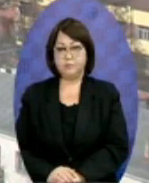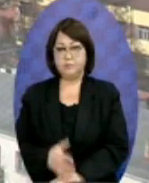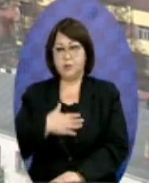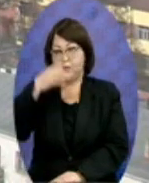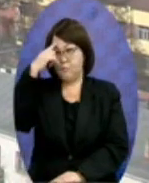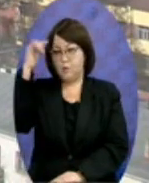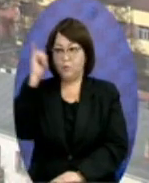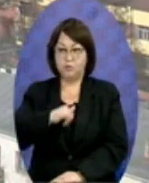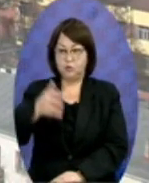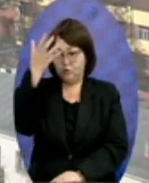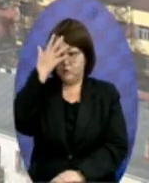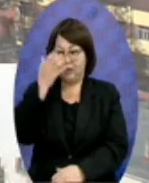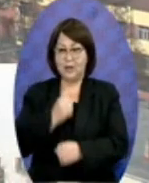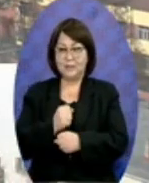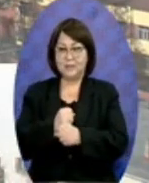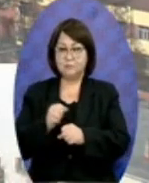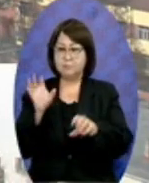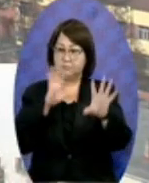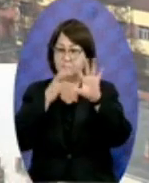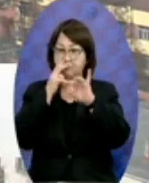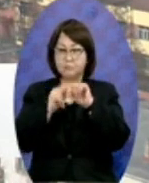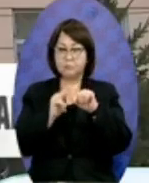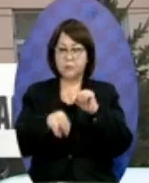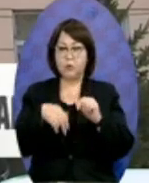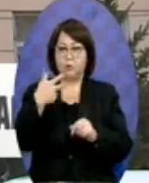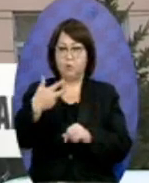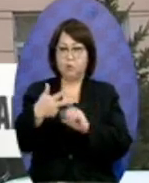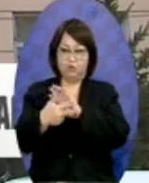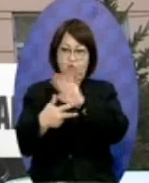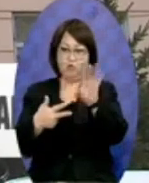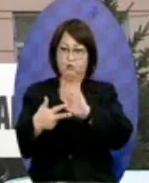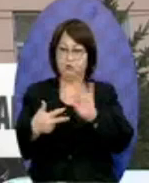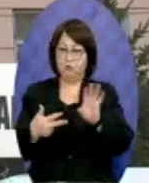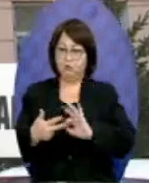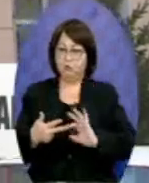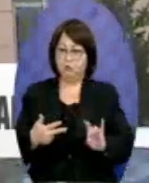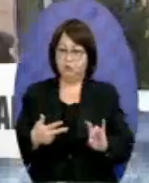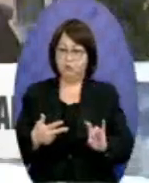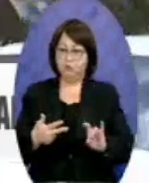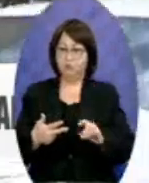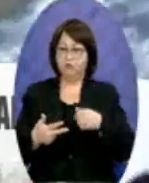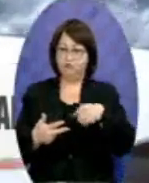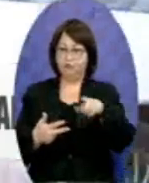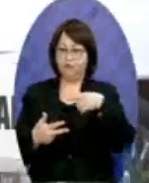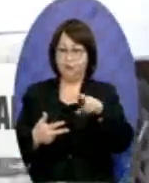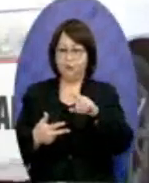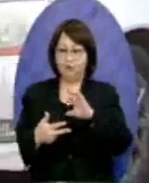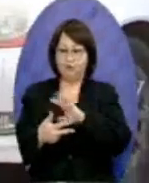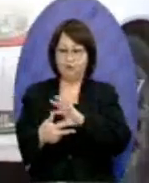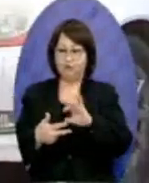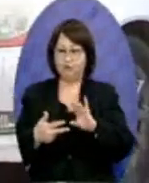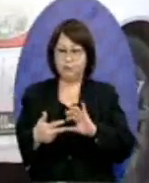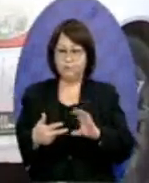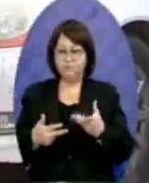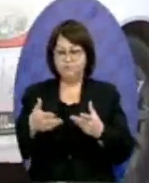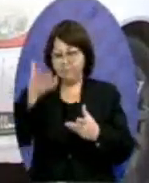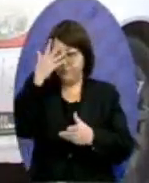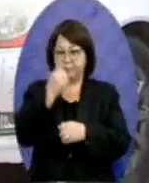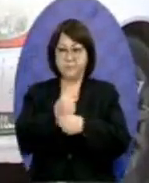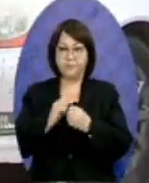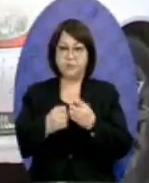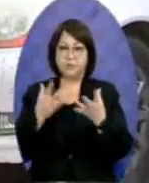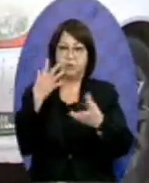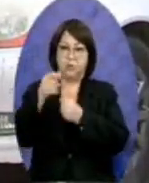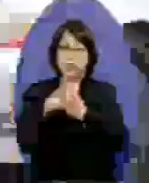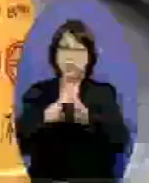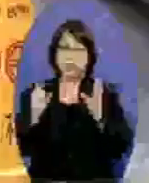Манай улсын төрийн албанд тандалт судалгаа хийж үзэхэд 3 төрлийн хэв шинж албан хаагчдын дунд нийтлэг ажиглагджээ. 1-р төрийн албанда олон жил ажилласан